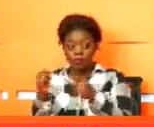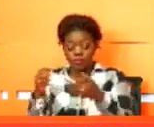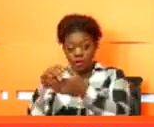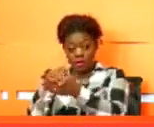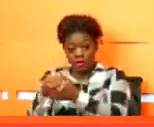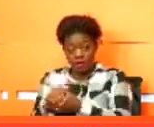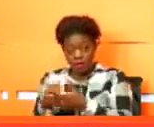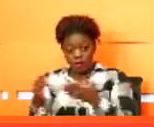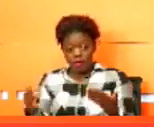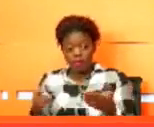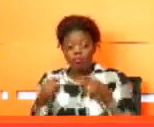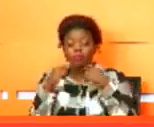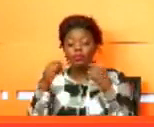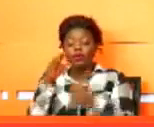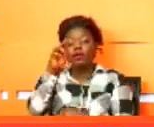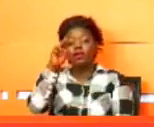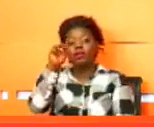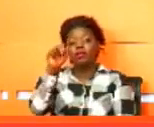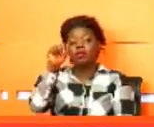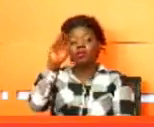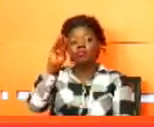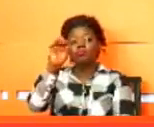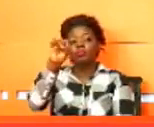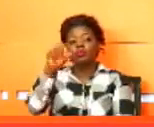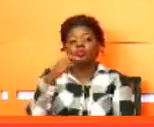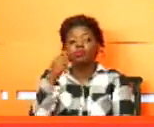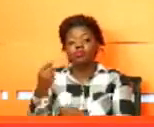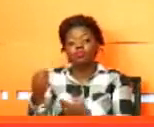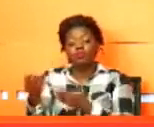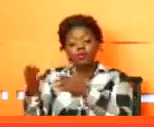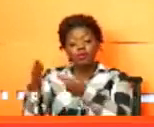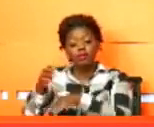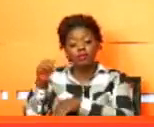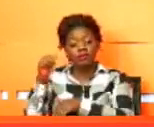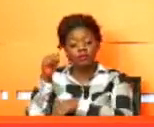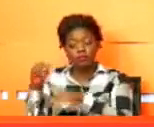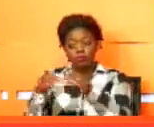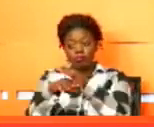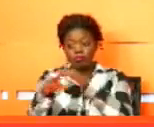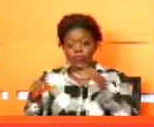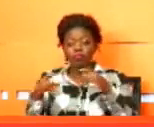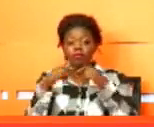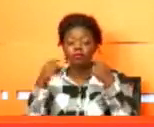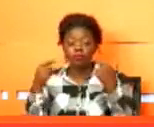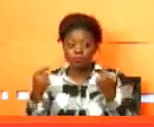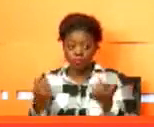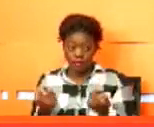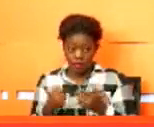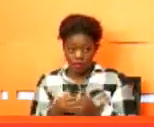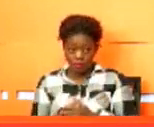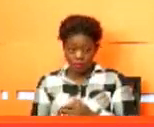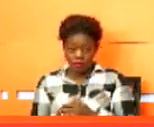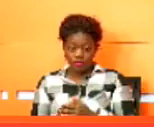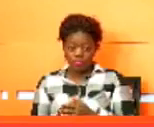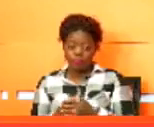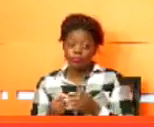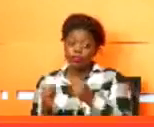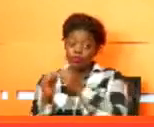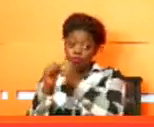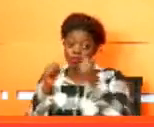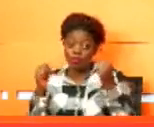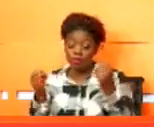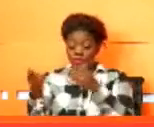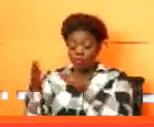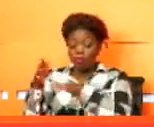bawa Pastor Namteri eyafudde olunaku olweggulo. Okusinziira ku Pastor Gerald Lutwama abadde asumba n'omugenzi